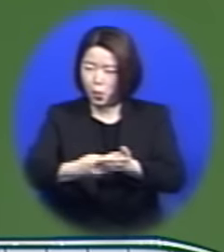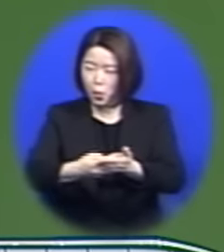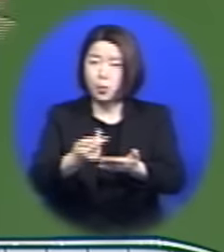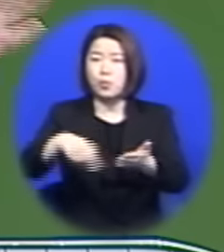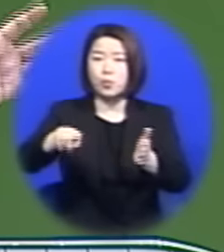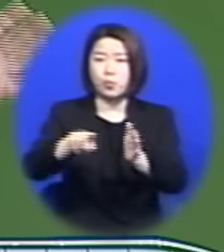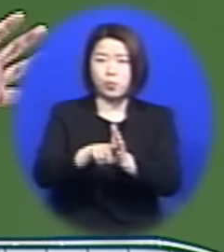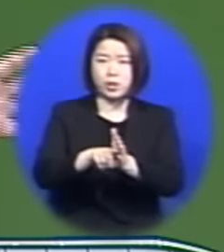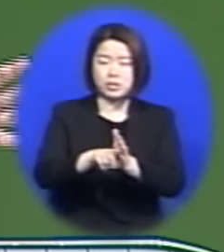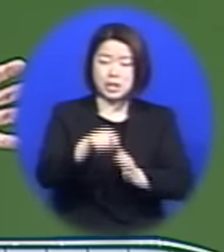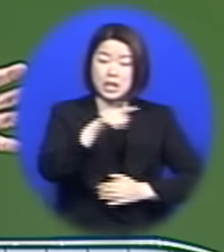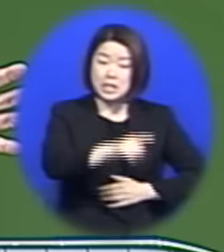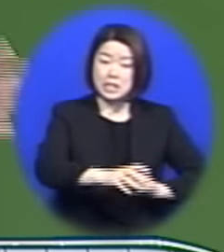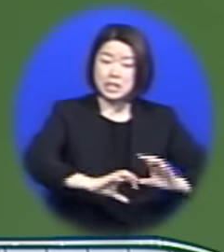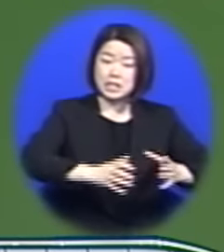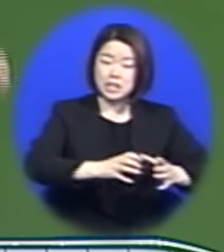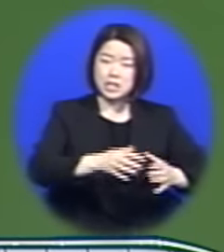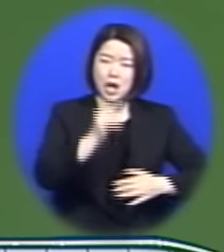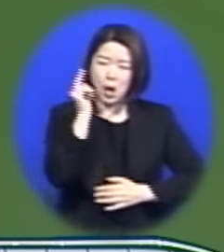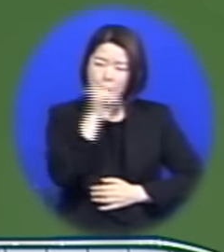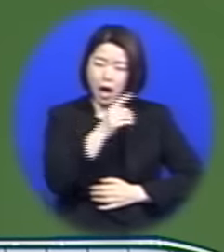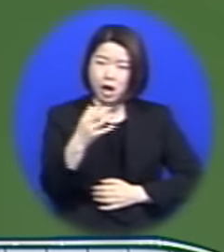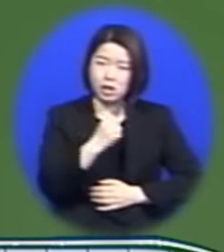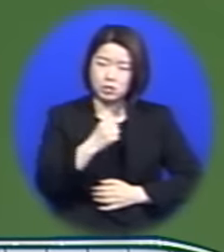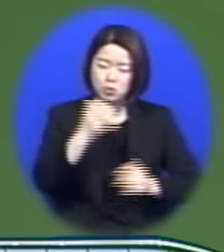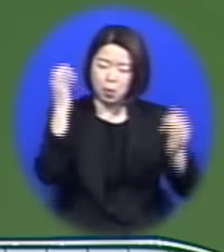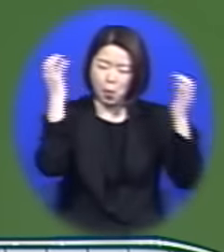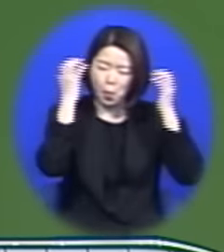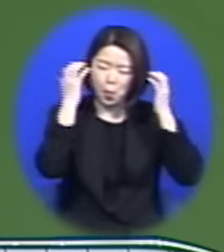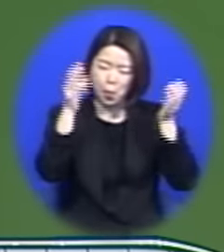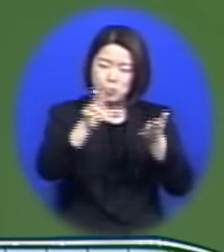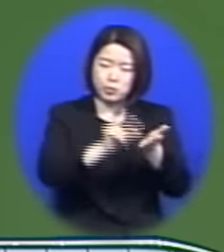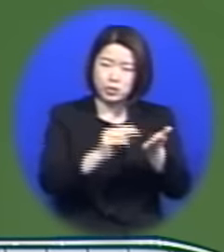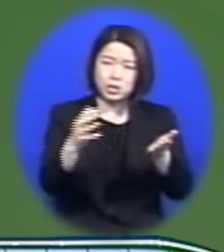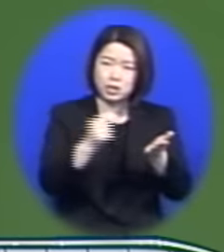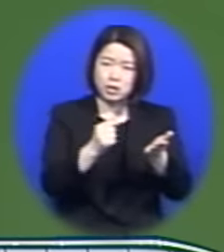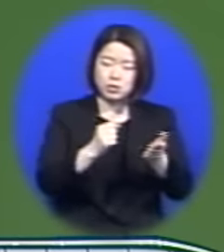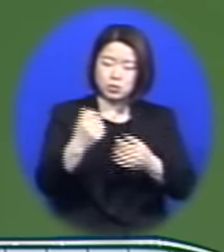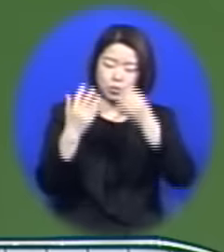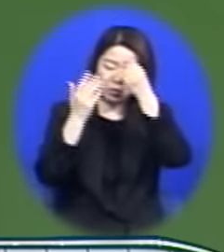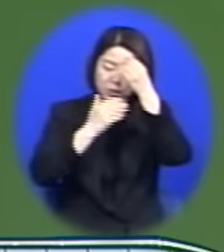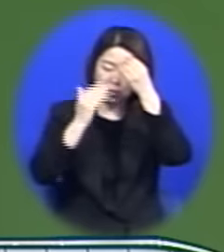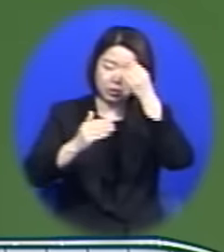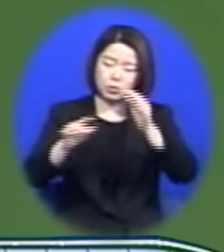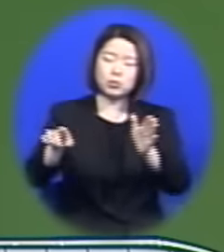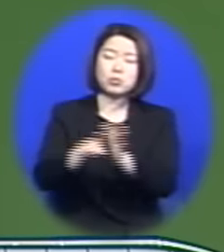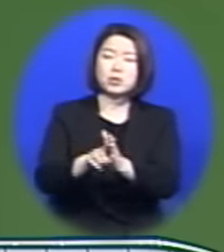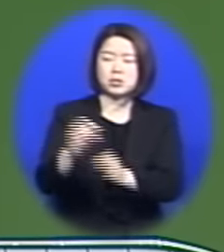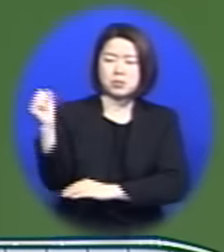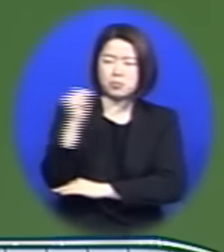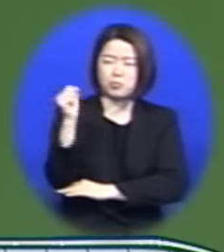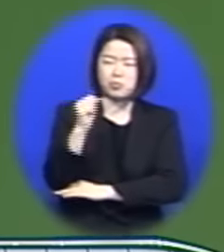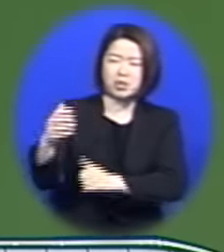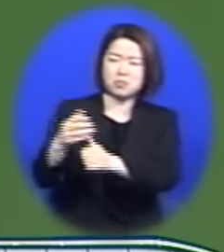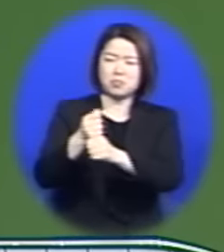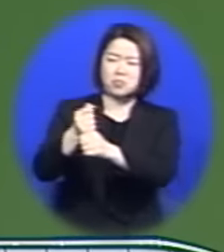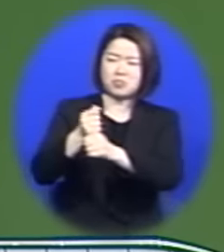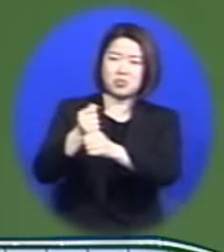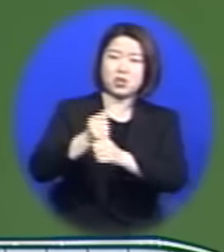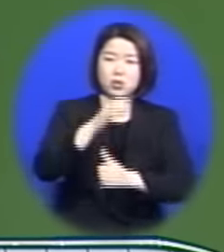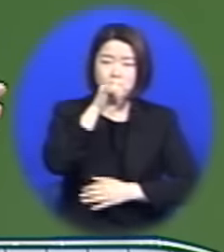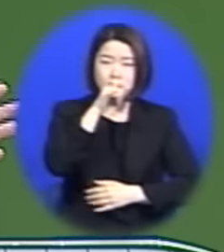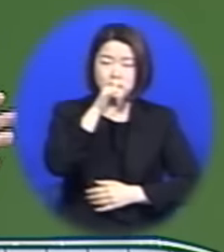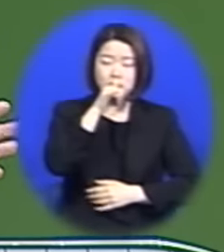넘어뜨리려고이 세상에 악을 가지고 고통의 문제를 가지고 성도들이 믿음을 흔들고 있습니다 그런데도